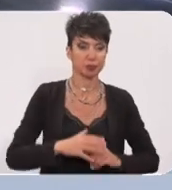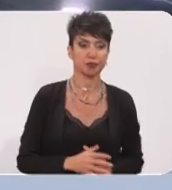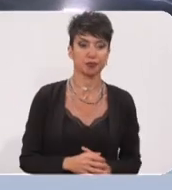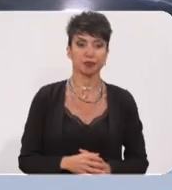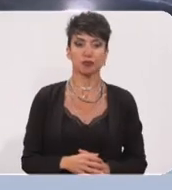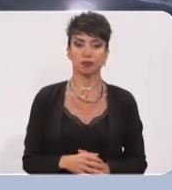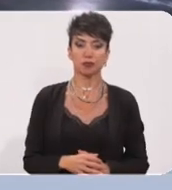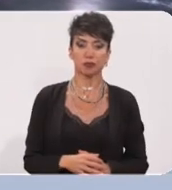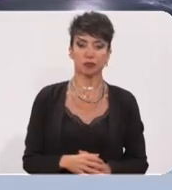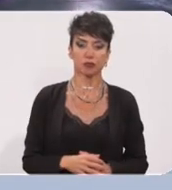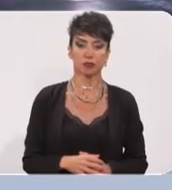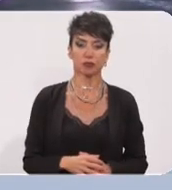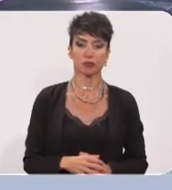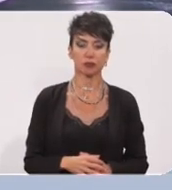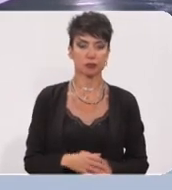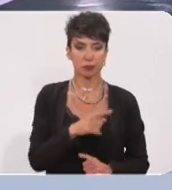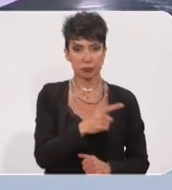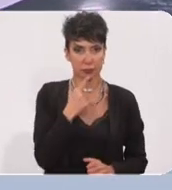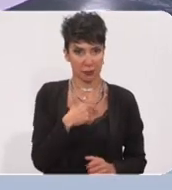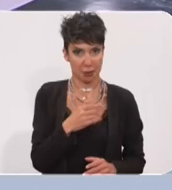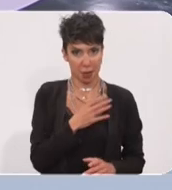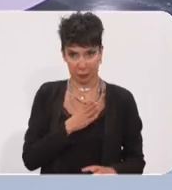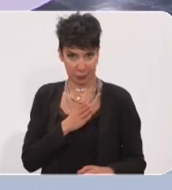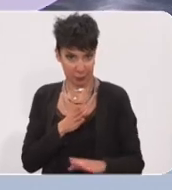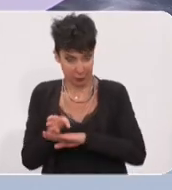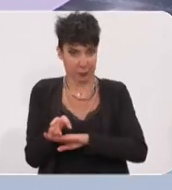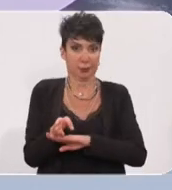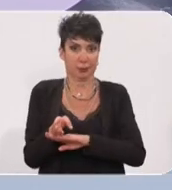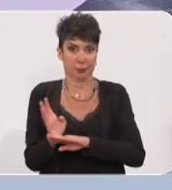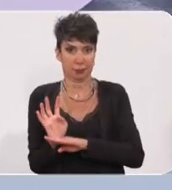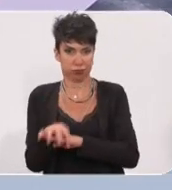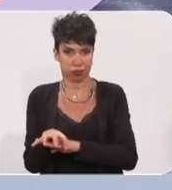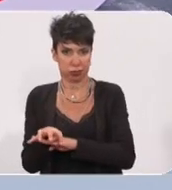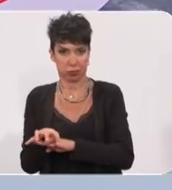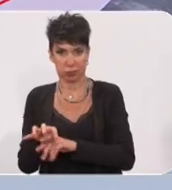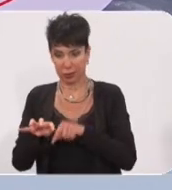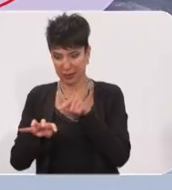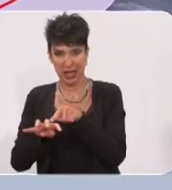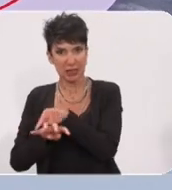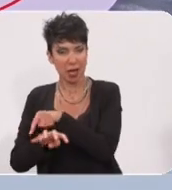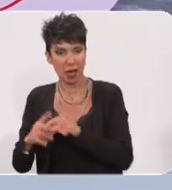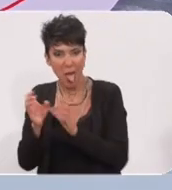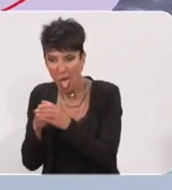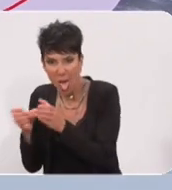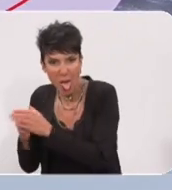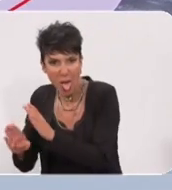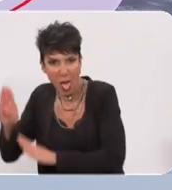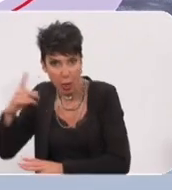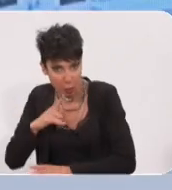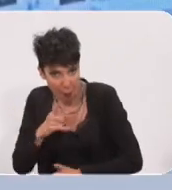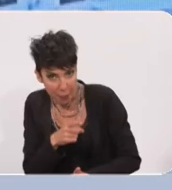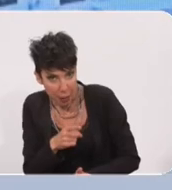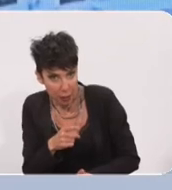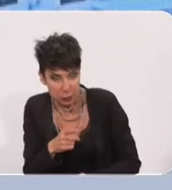είσοδο κομμάτων στη Βουλή την περιμένατε? Εντάξει, φαίνονταν κάποια στοιχεία, αλλά πριν σχολιάσω αυτό θα ήθελα να πω ότι επειδή